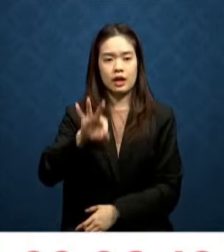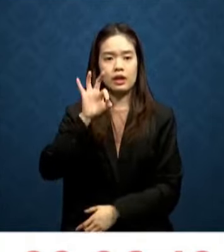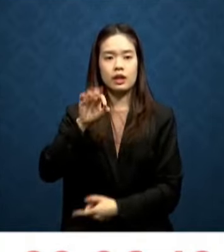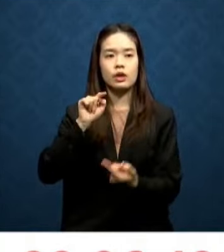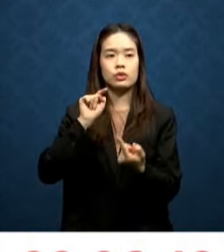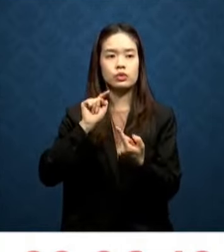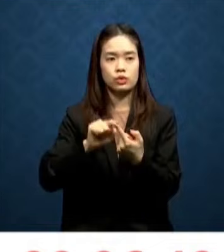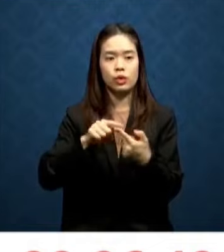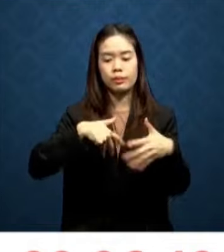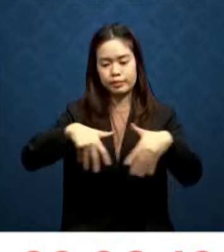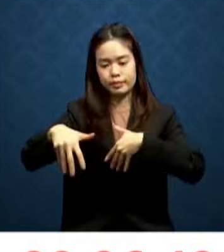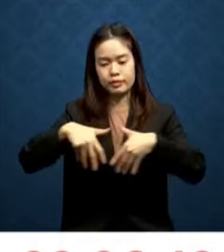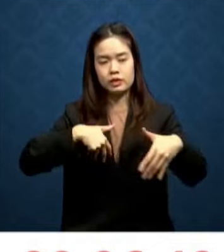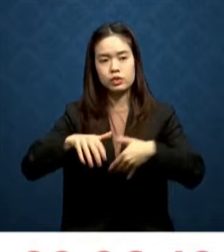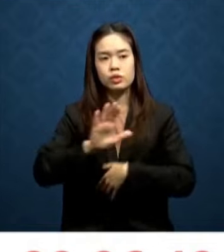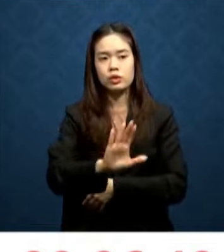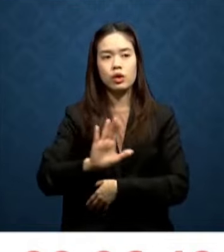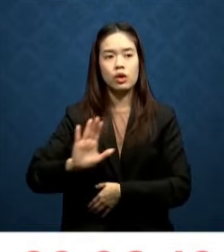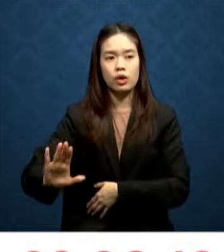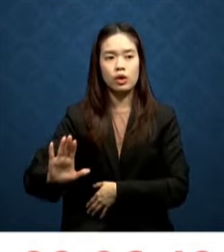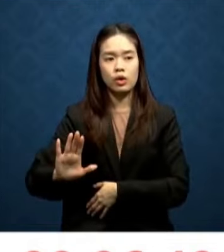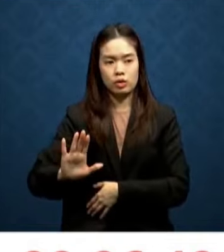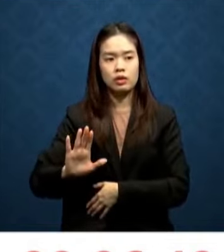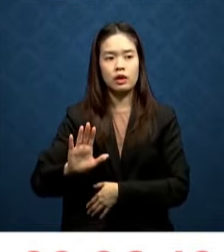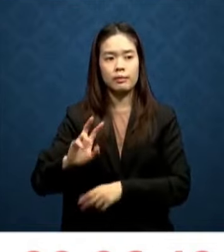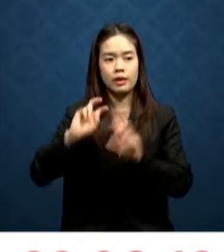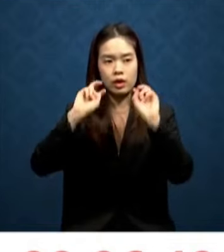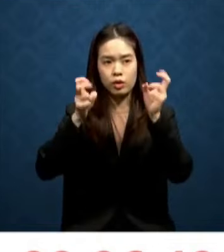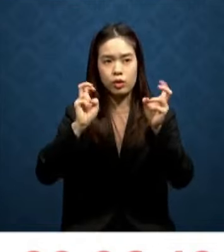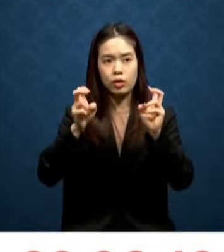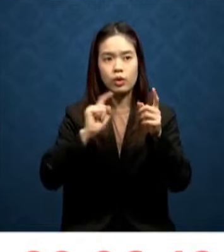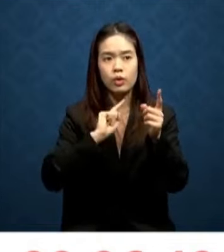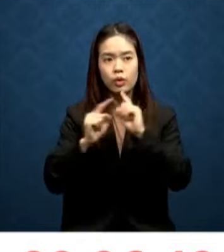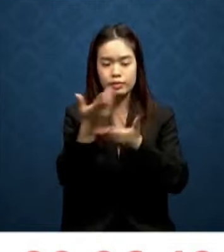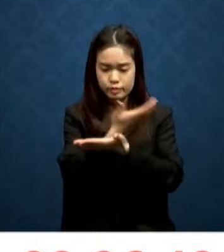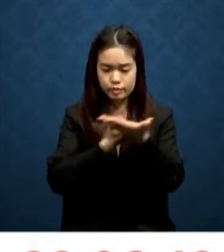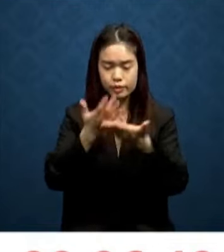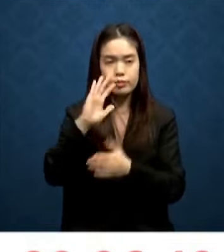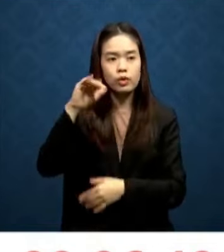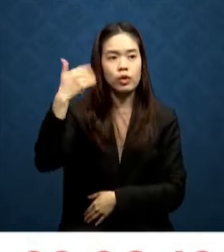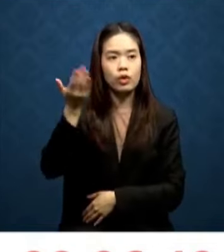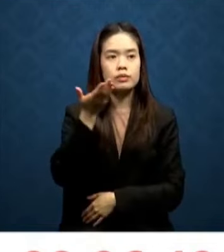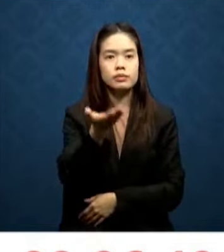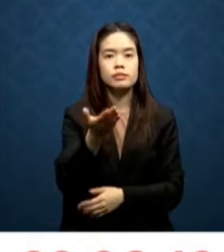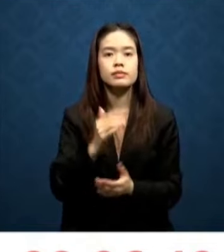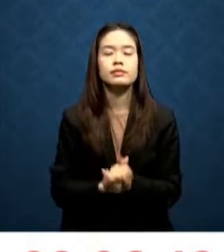ในพื้นที่มาว่ากันก่อนดีไหมครับขอบคุณครับ ท่านวุฒิชาติเชิญครับ